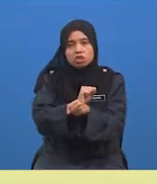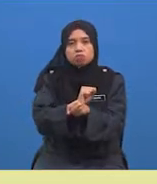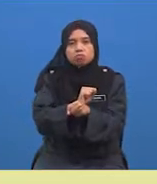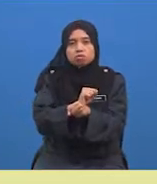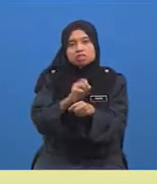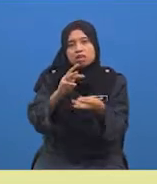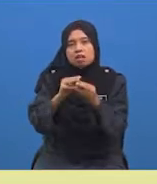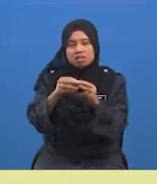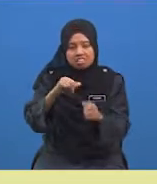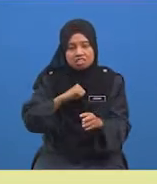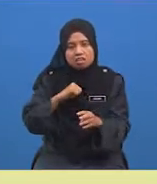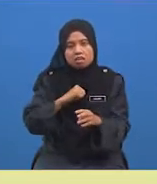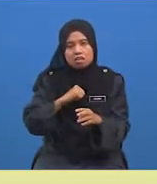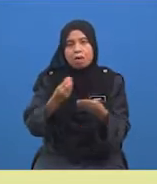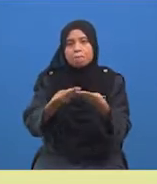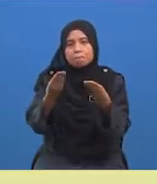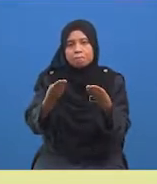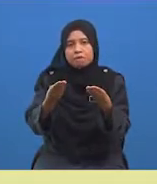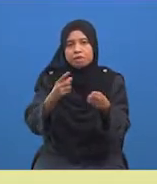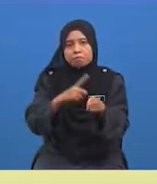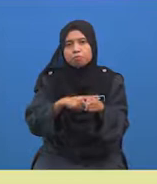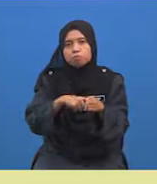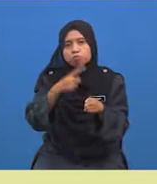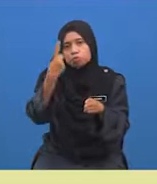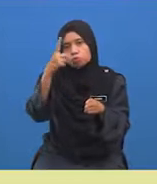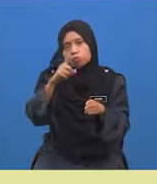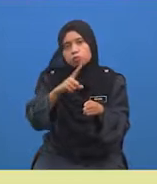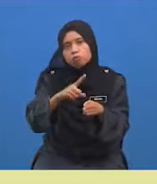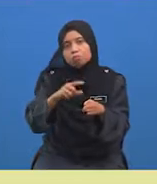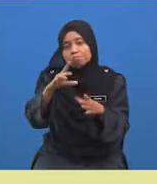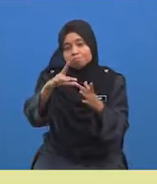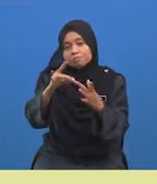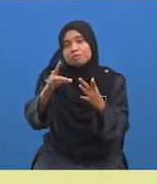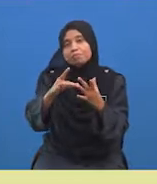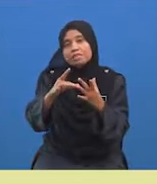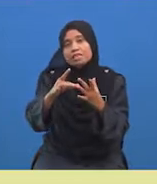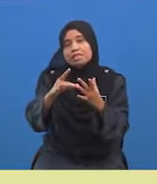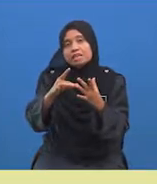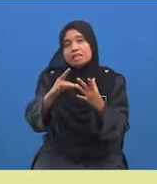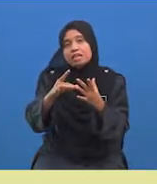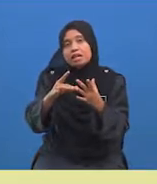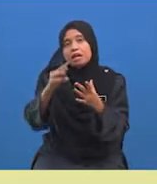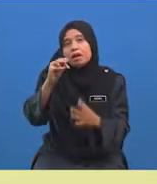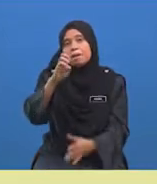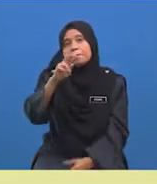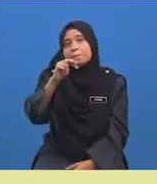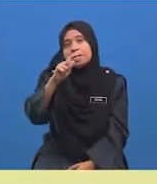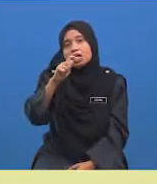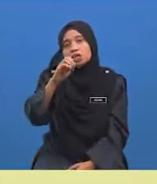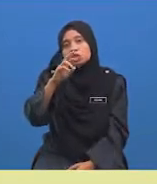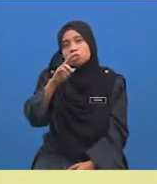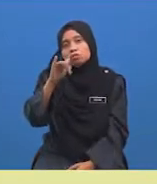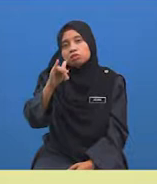masalah peribadi, memberi peluang kepada pihak pengurusan untuk melantik mentor yang mahir dan